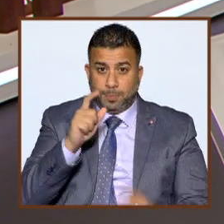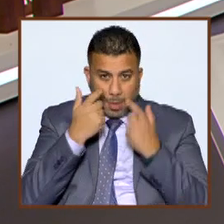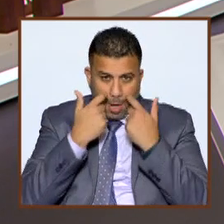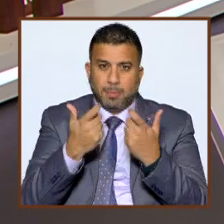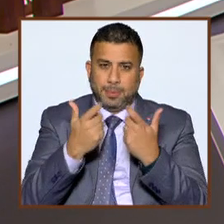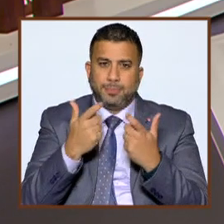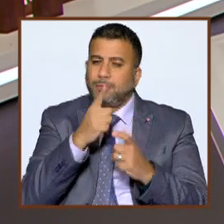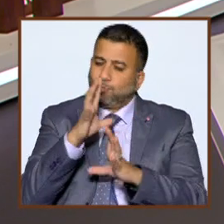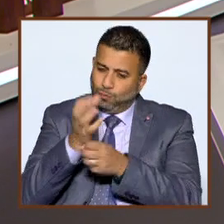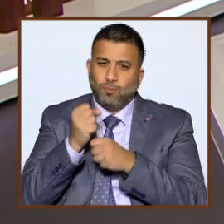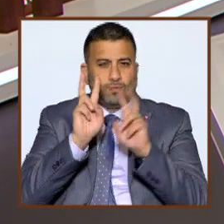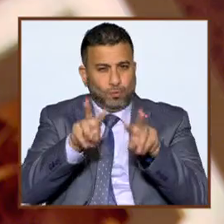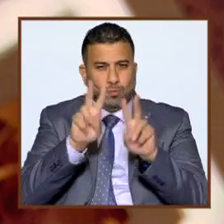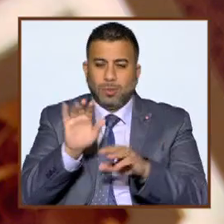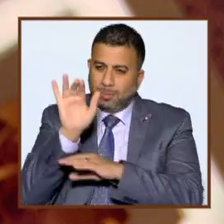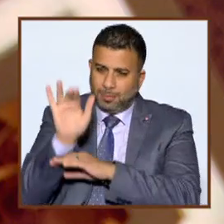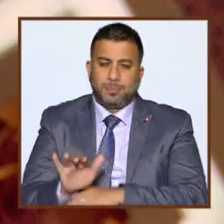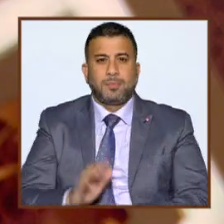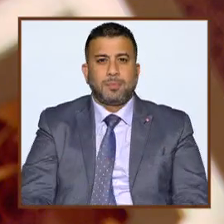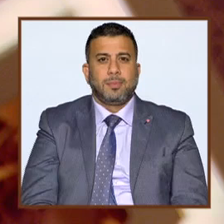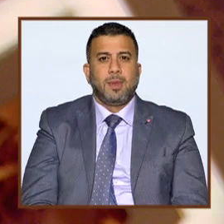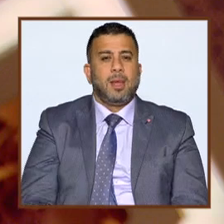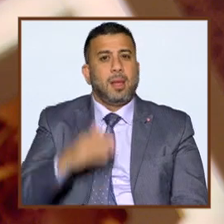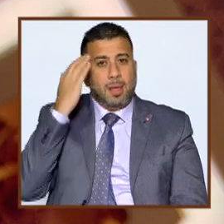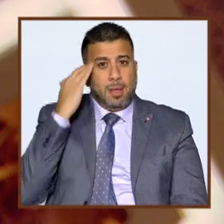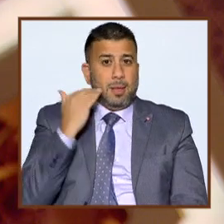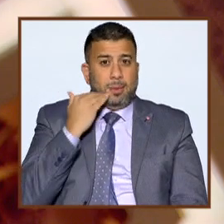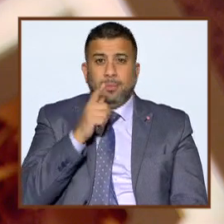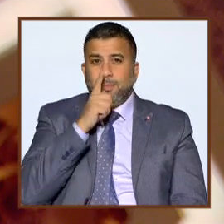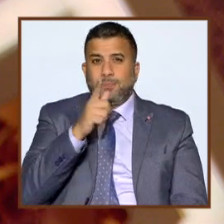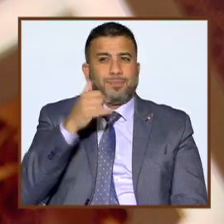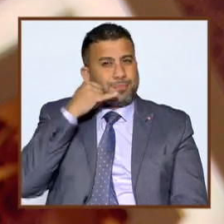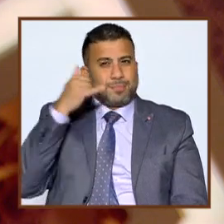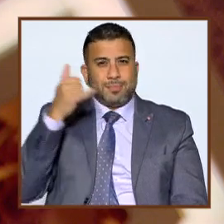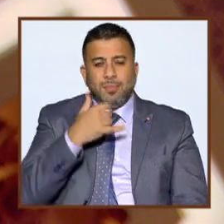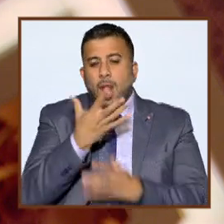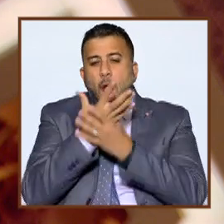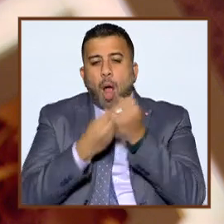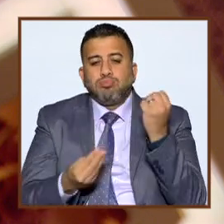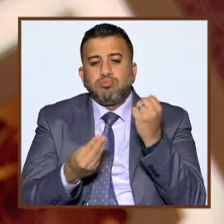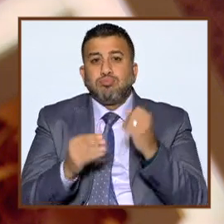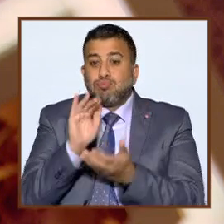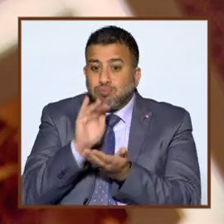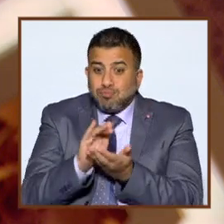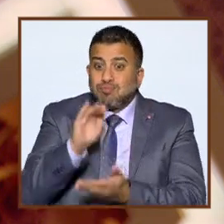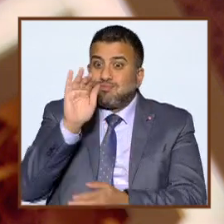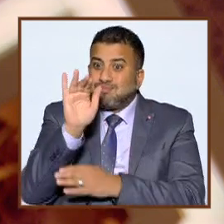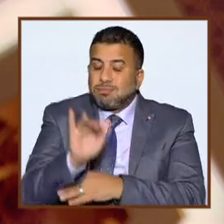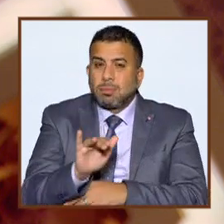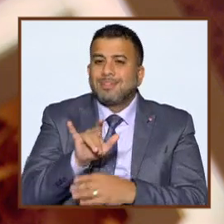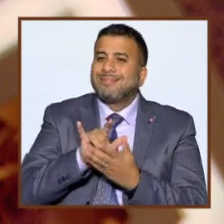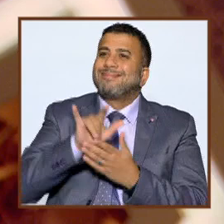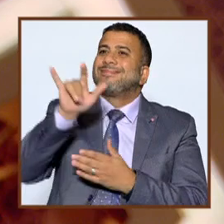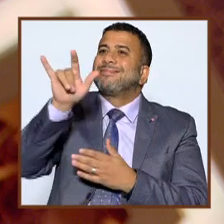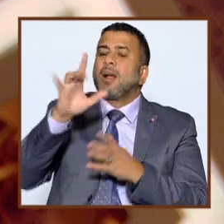أم فيصل من السعودية، طبعا استمعنا إلى قصتها المؤلمة الموجعة المحزنة مع ابنها الذي ربته ورعته